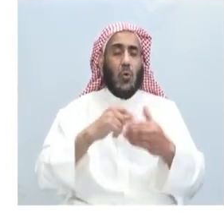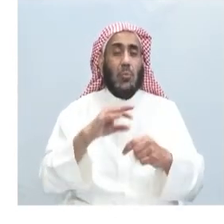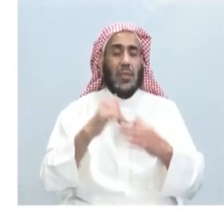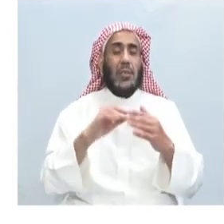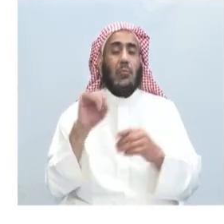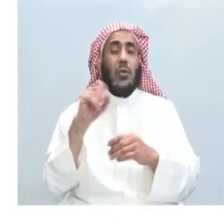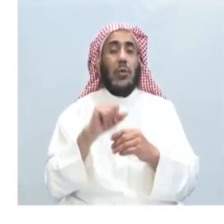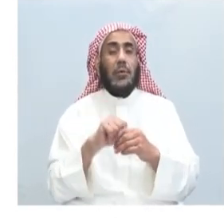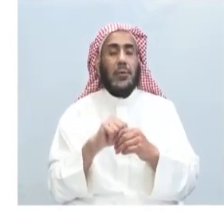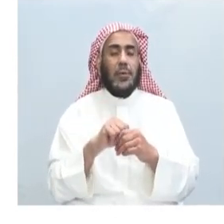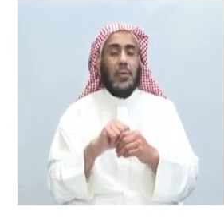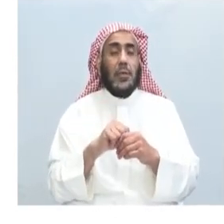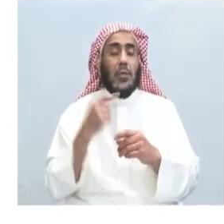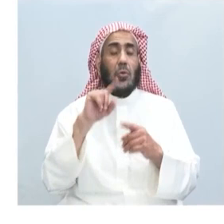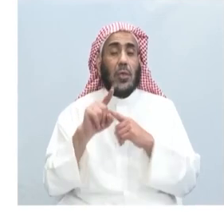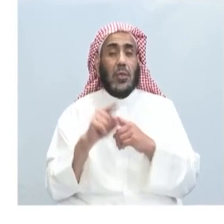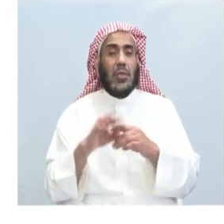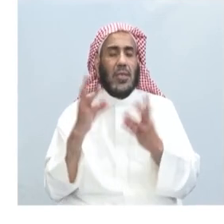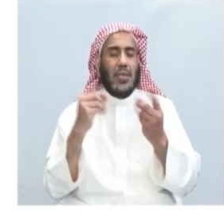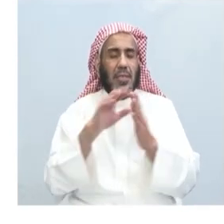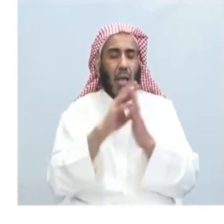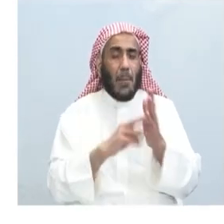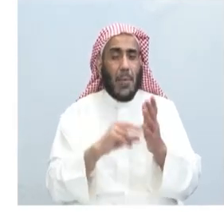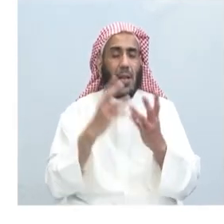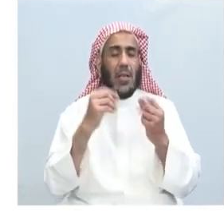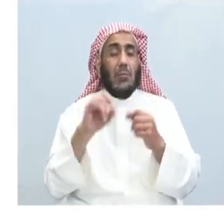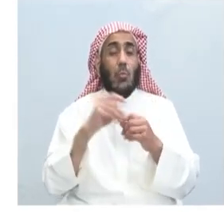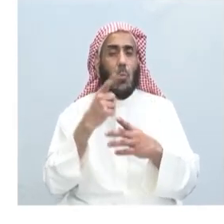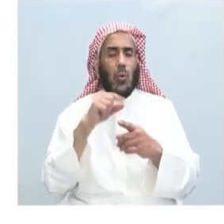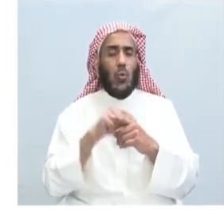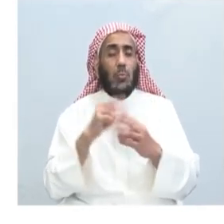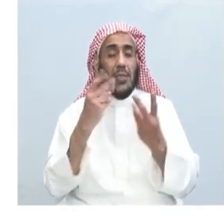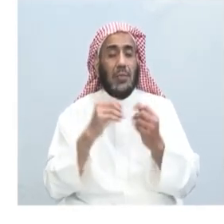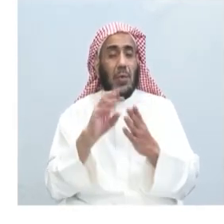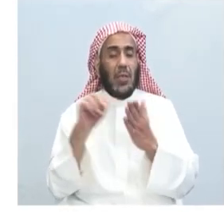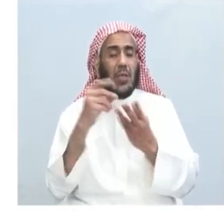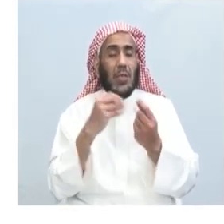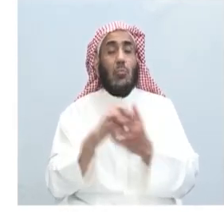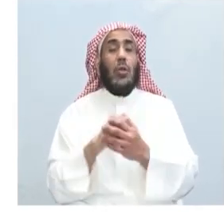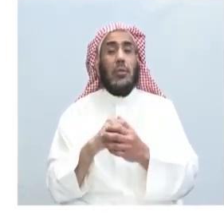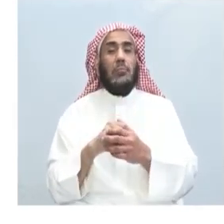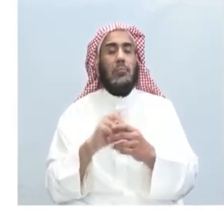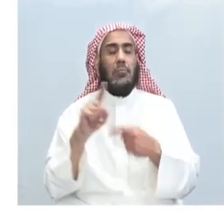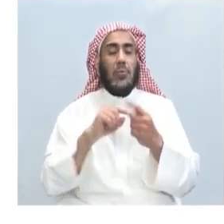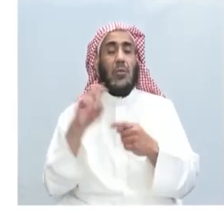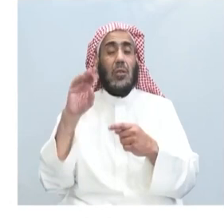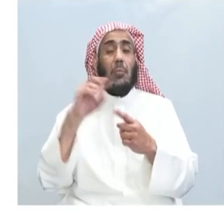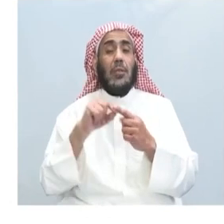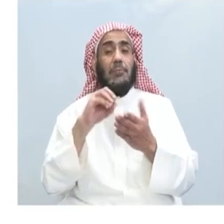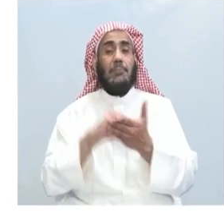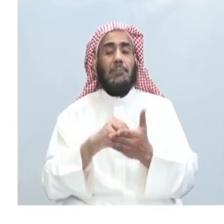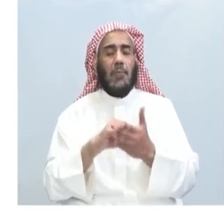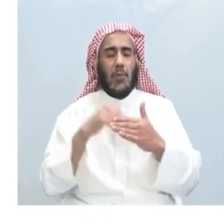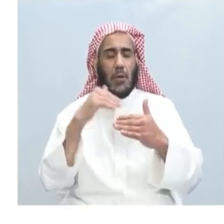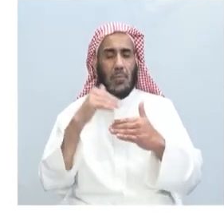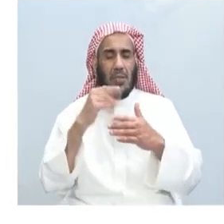الموليه طبعا نحن نريد حساب عدد المولات لانه المطلوب احسب عدد المولات اذا ستكون الجرامات في